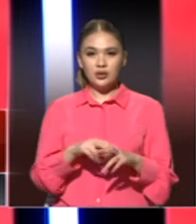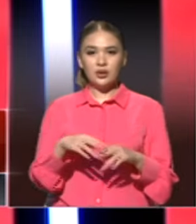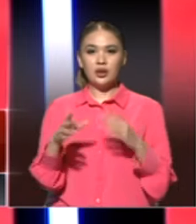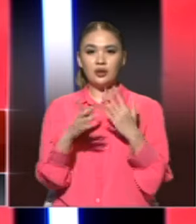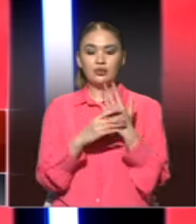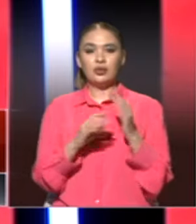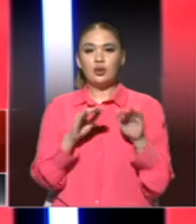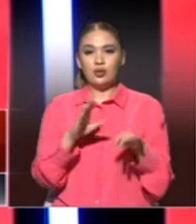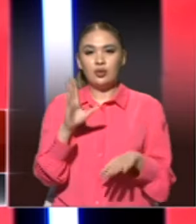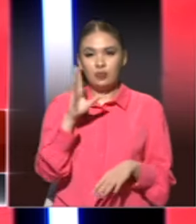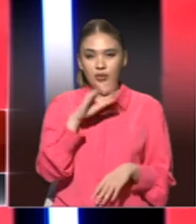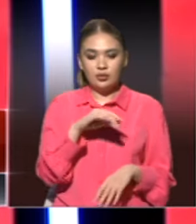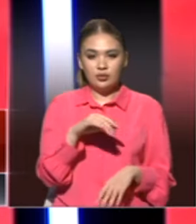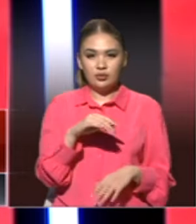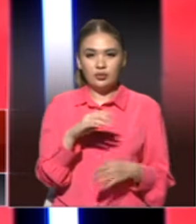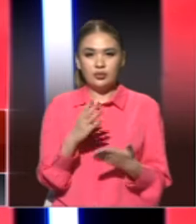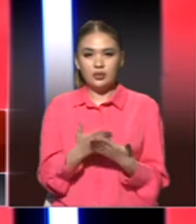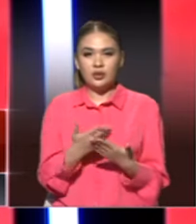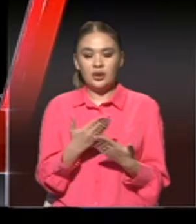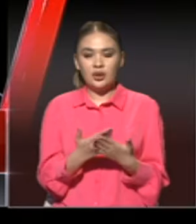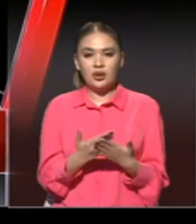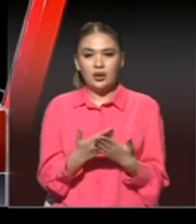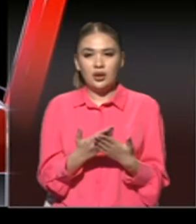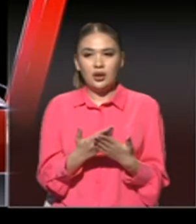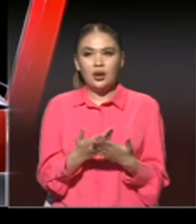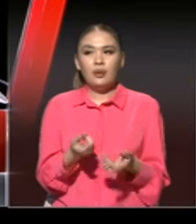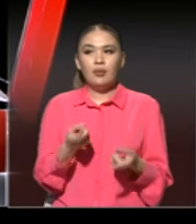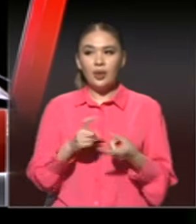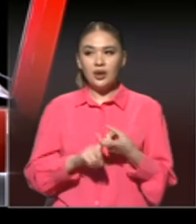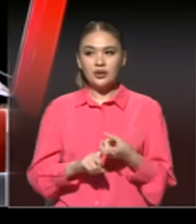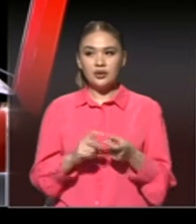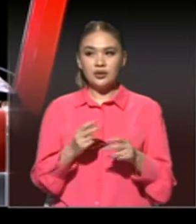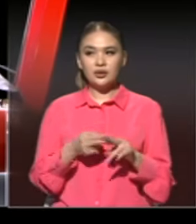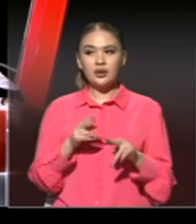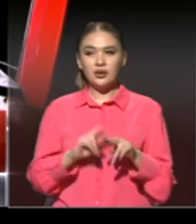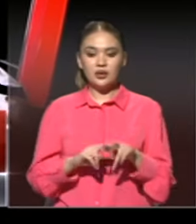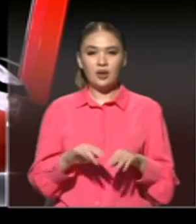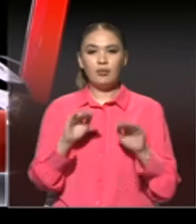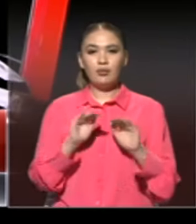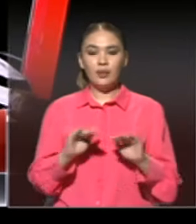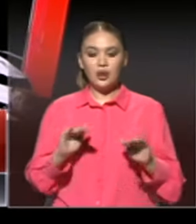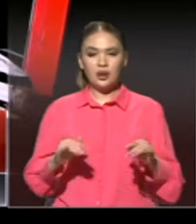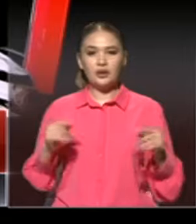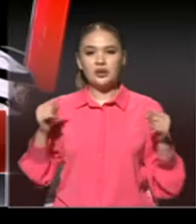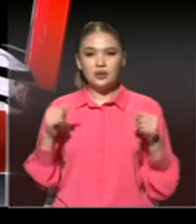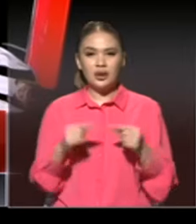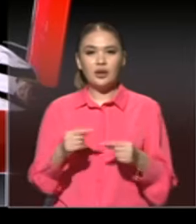мүмкін де, бірақ тесттен өте алмай қалады деген сияқты. Осыған байланысты біздегі сауалдардың балалардың